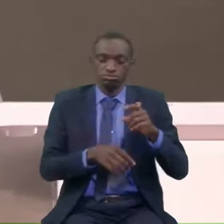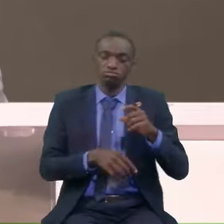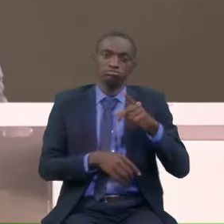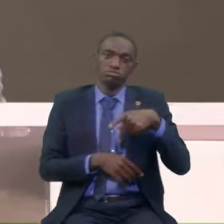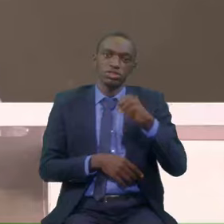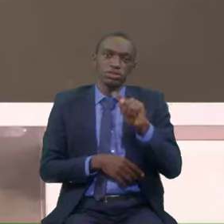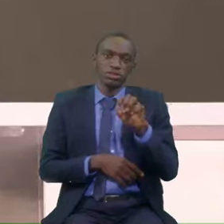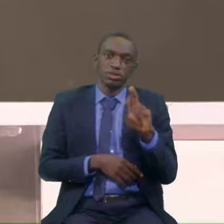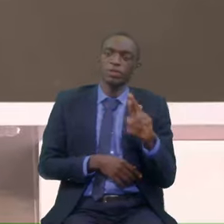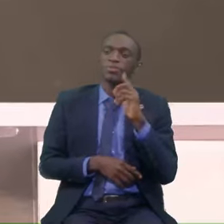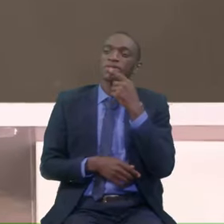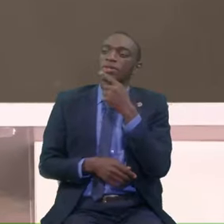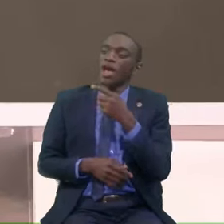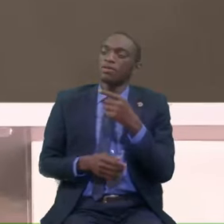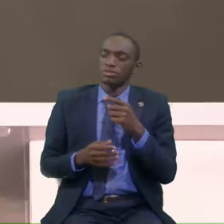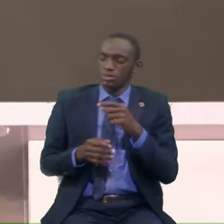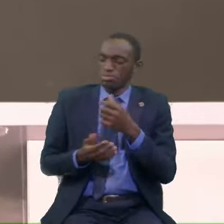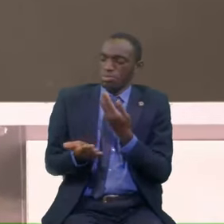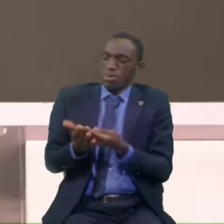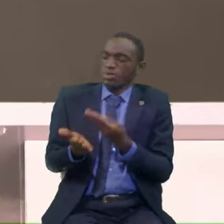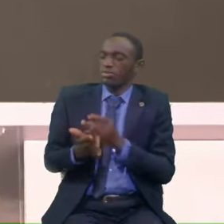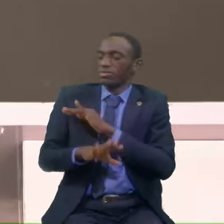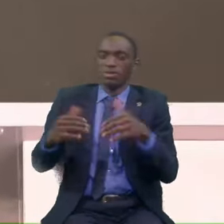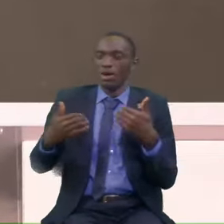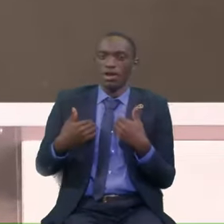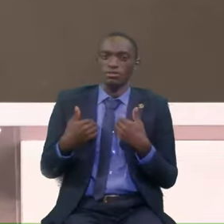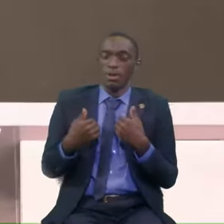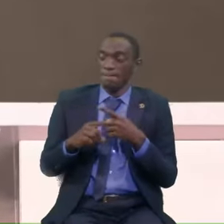argent. Mais j'ai quelque chose de plus grand.